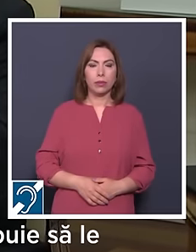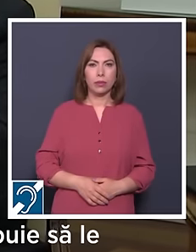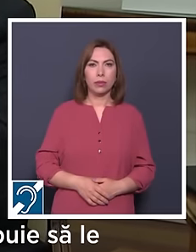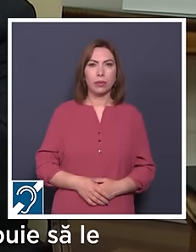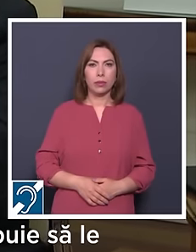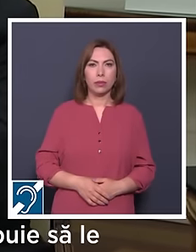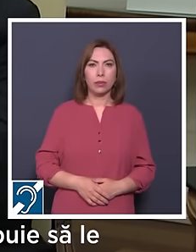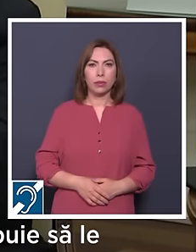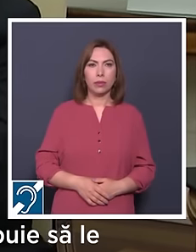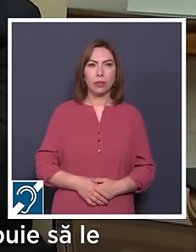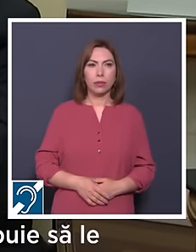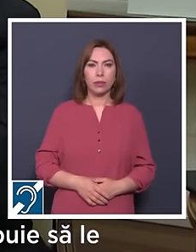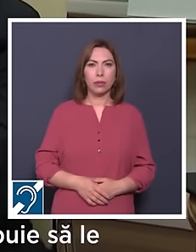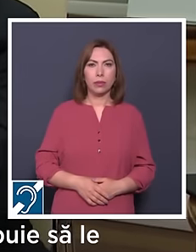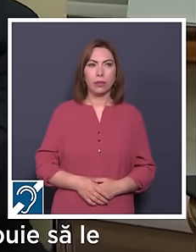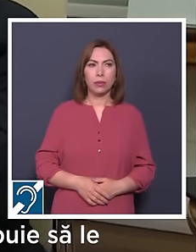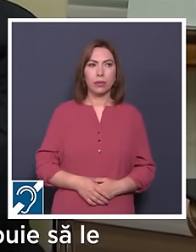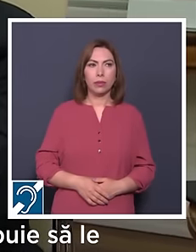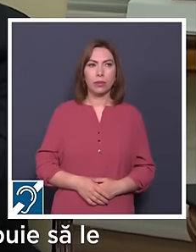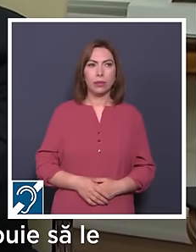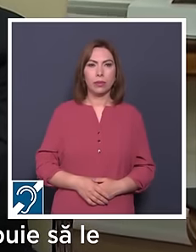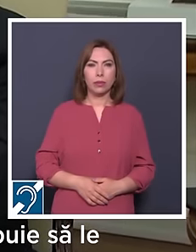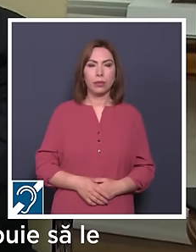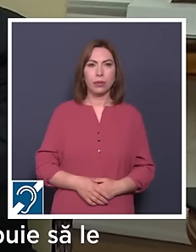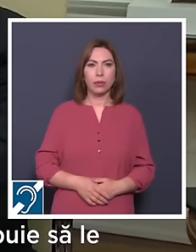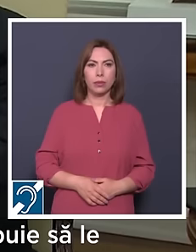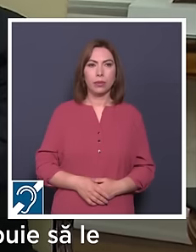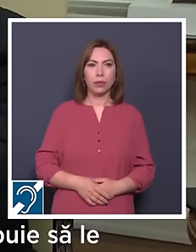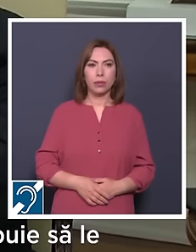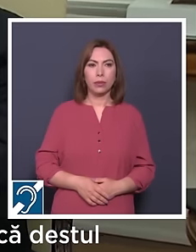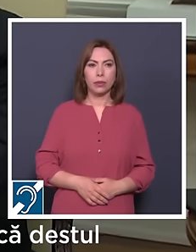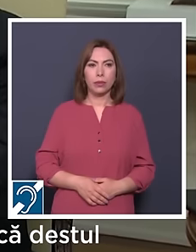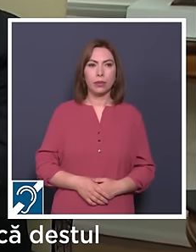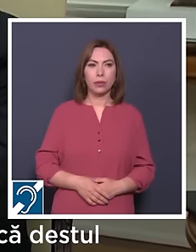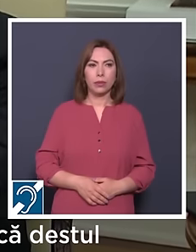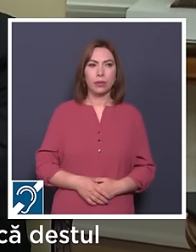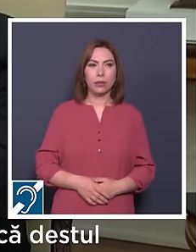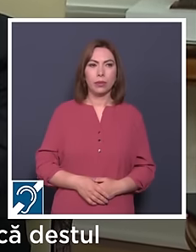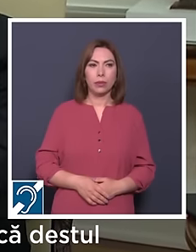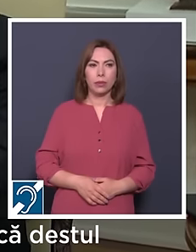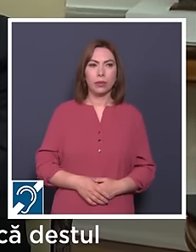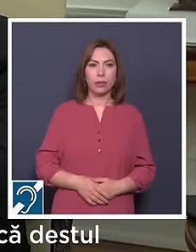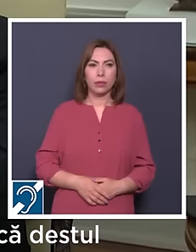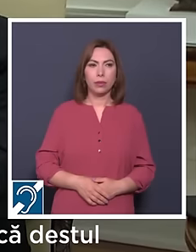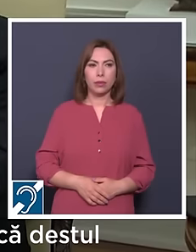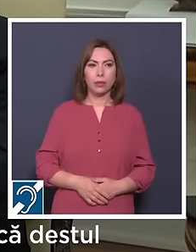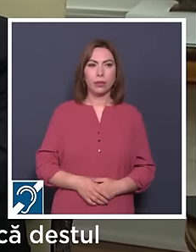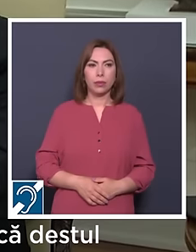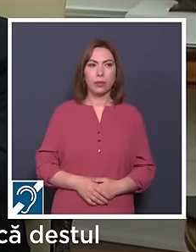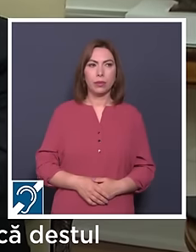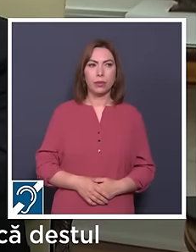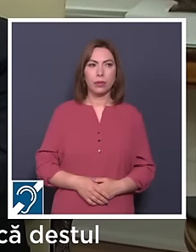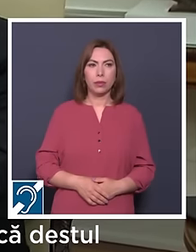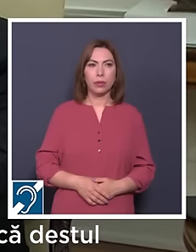and so maybe just an example. We are working together on a visa waiver for Romania, and this